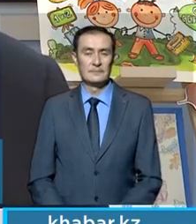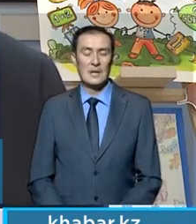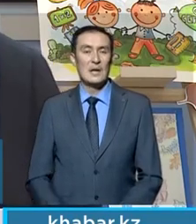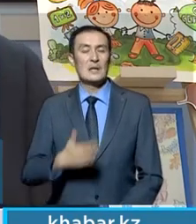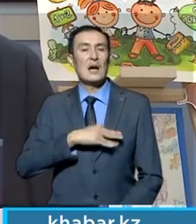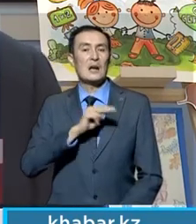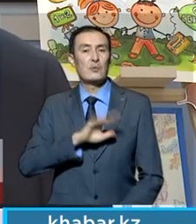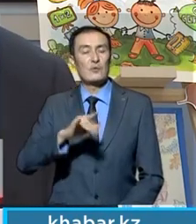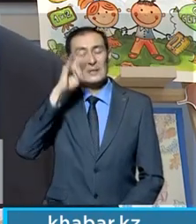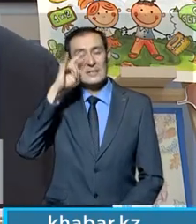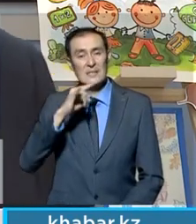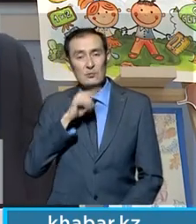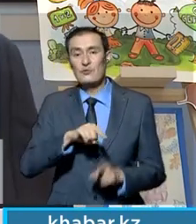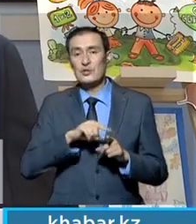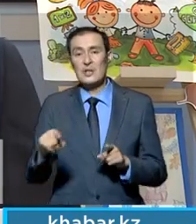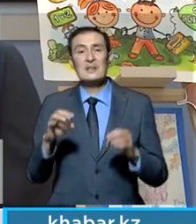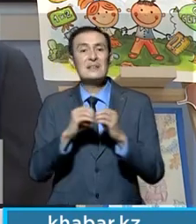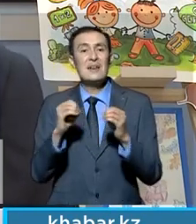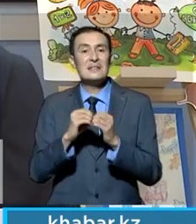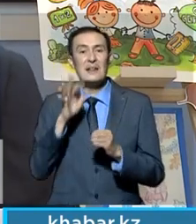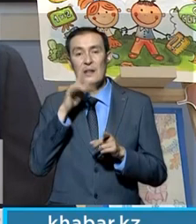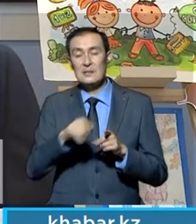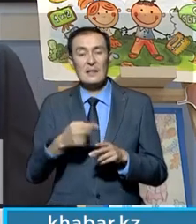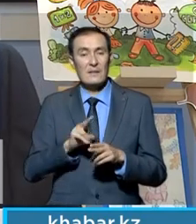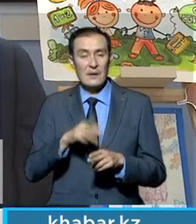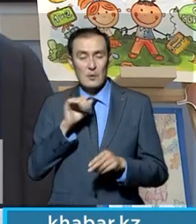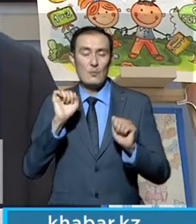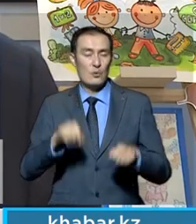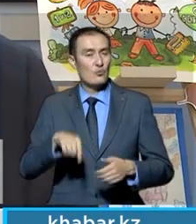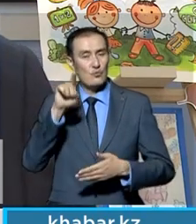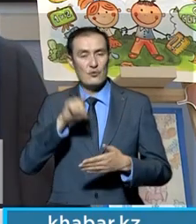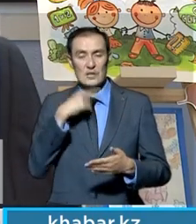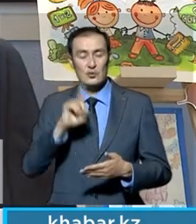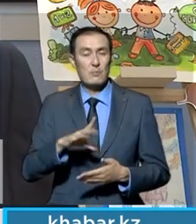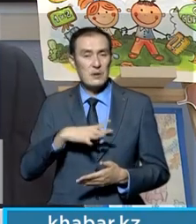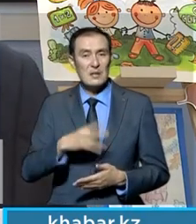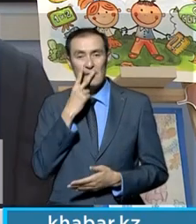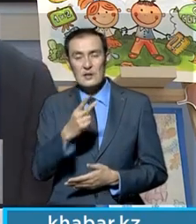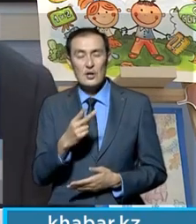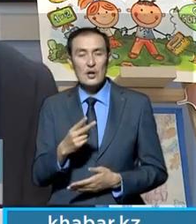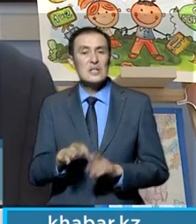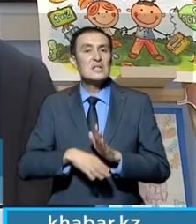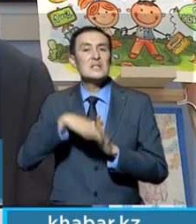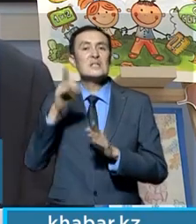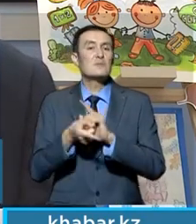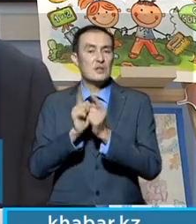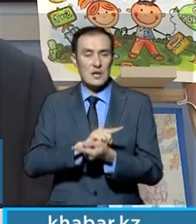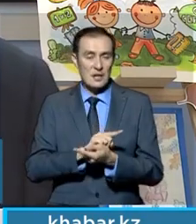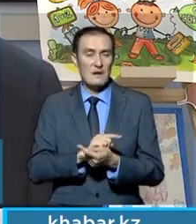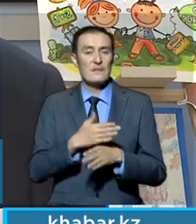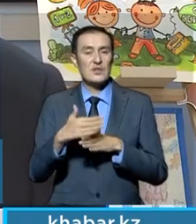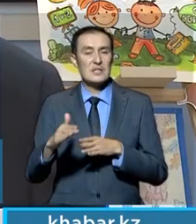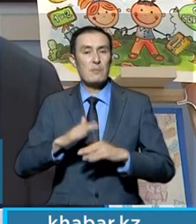Я работаю в Казахстане уже на протяжении 10 лет. И за эти годы я могу с уверенностью сказать, что был свидетелем существенных изменений и улучшений в